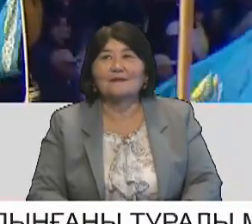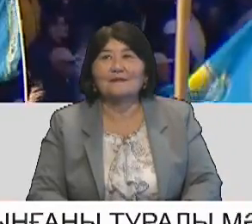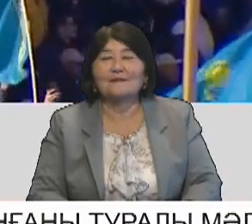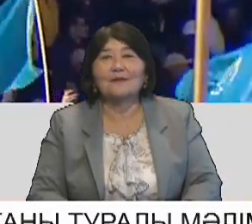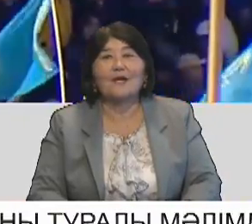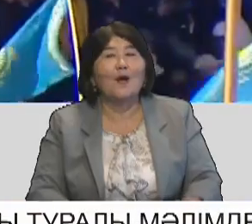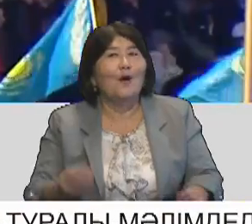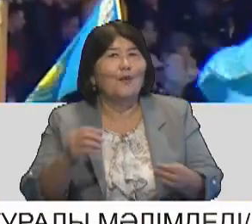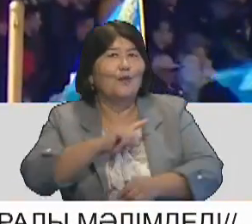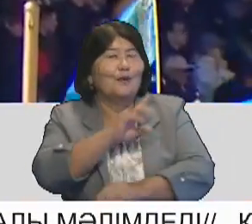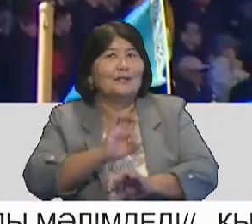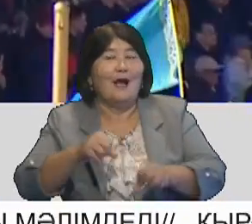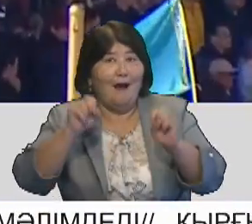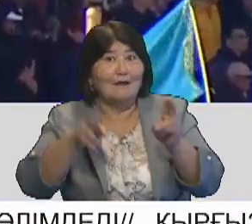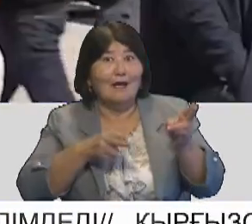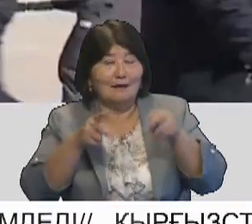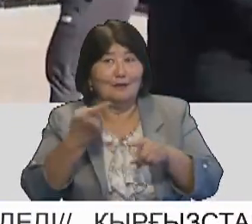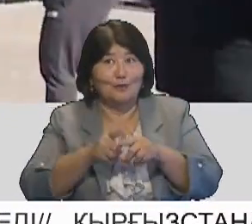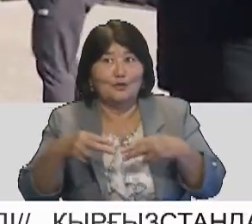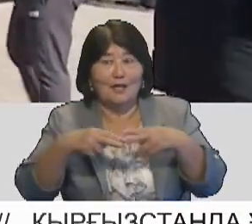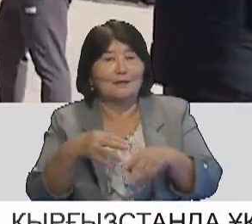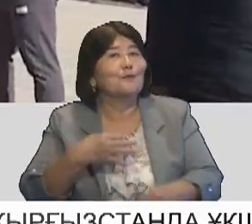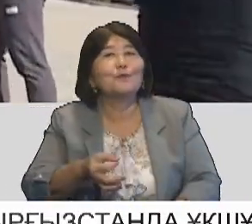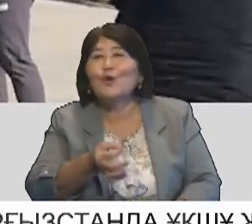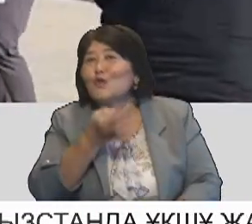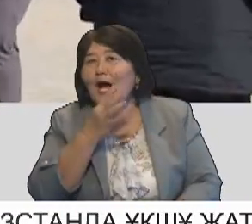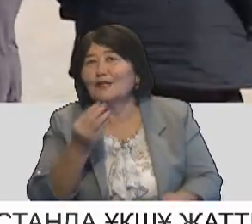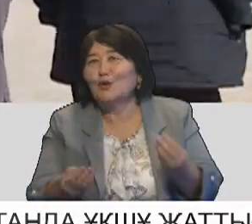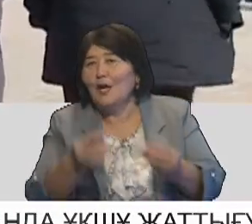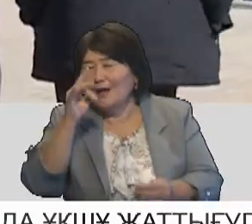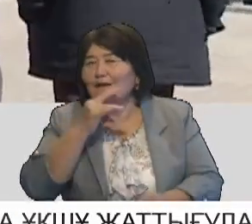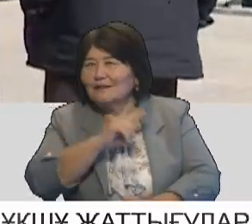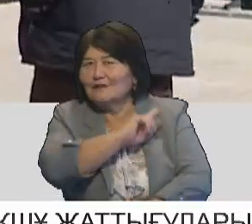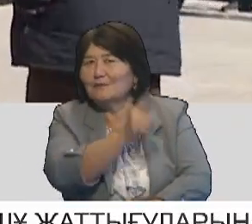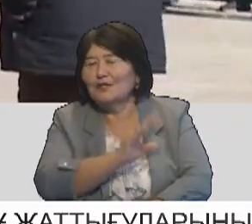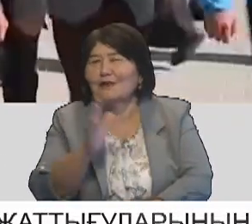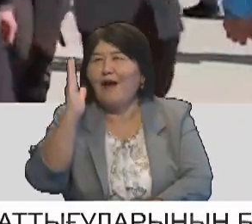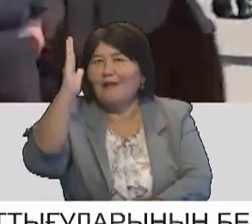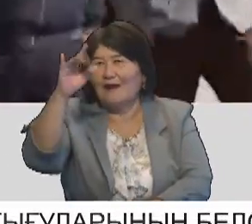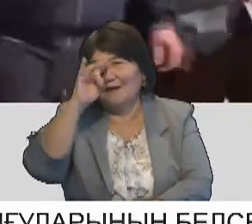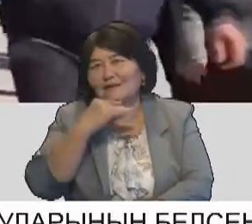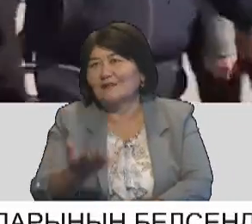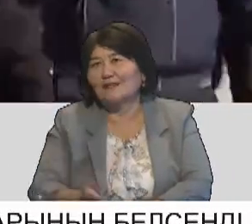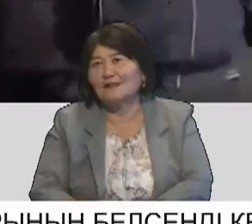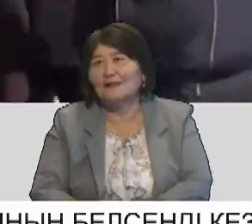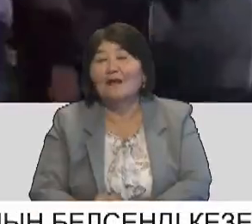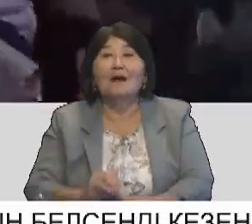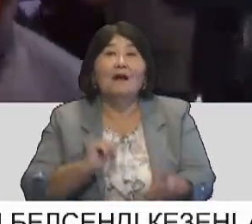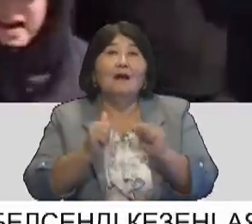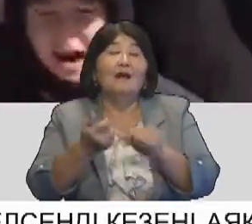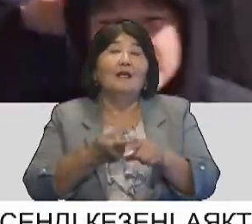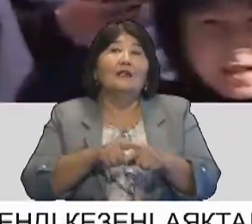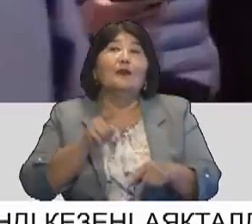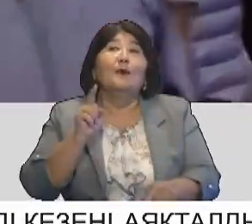Ойын күшті өтті. Арнайы келді осы ойын үшін. Астана, ұнады ойын. Қазақтар мықты екен. Тек алға Қазақстан. Бұл жарыс енді